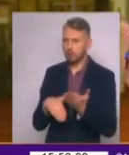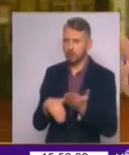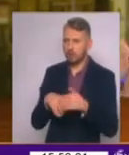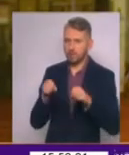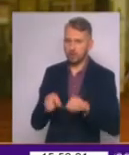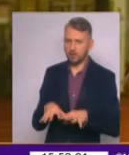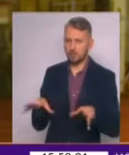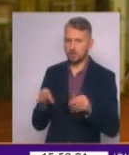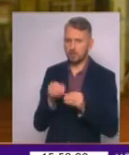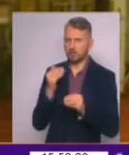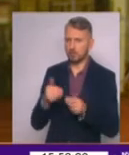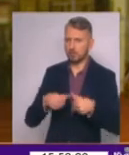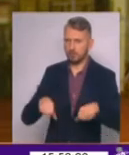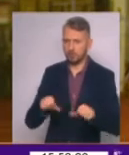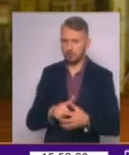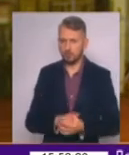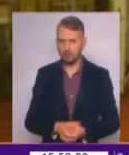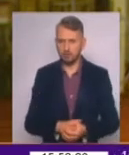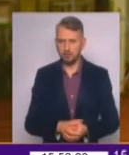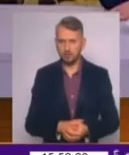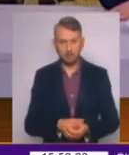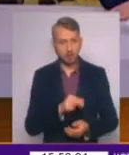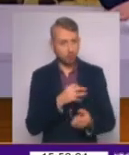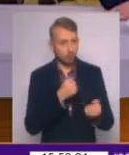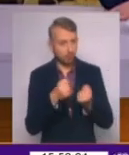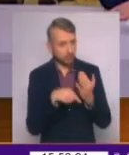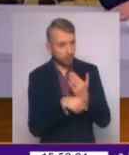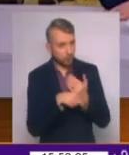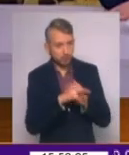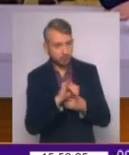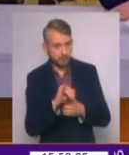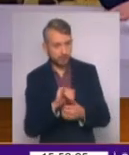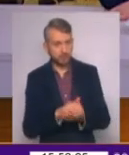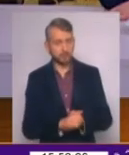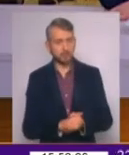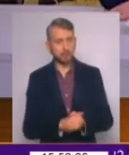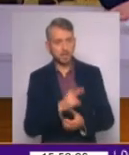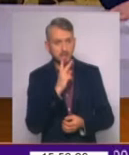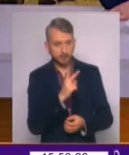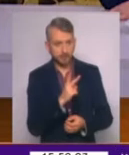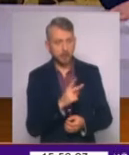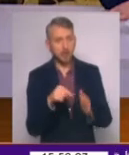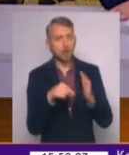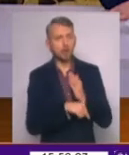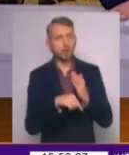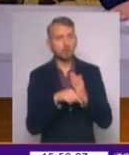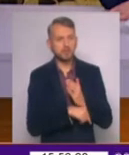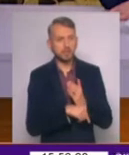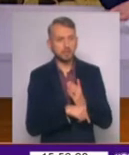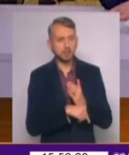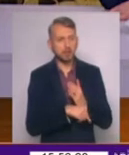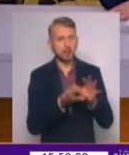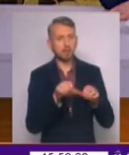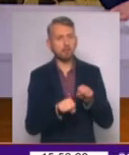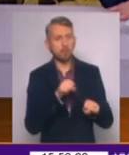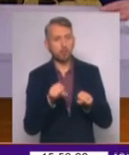вирішити спільно з вашою комісією? По боротьбі з корупцією – ні. По-перше, дивіться, по-перше, корупційні правопорушення